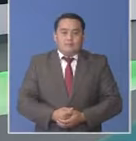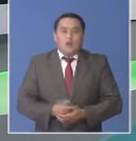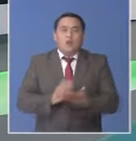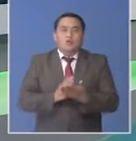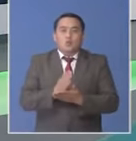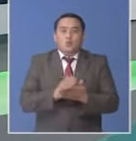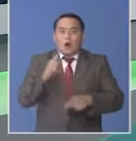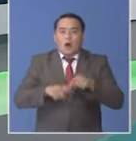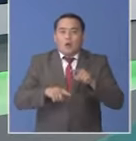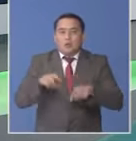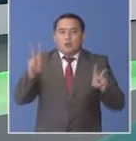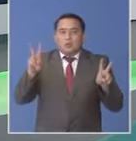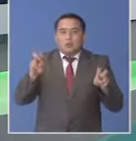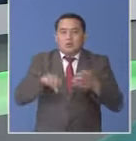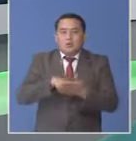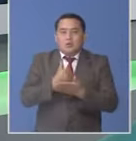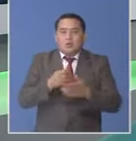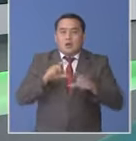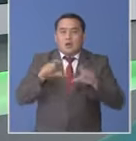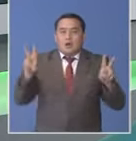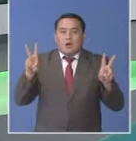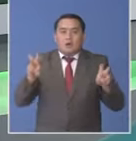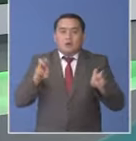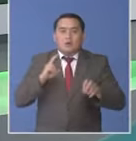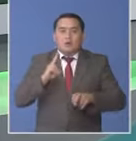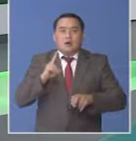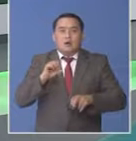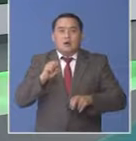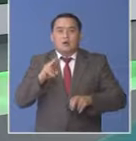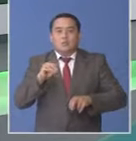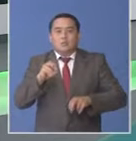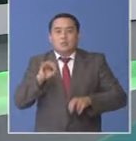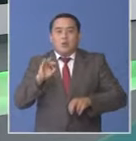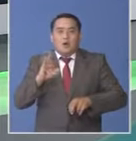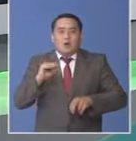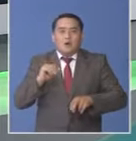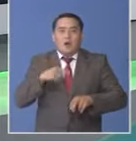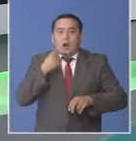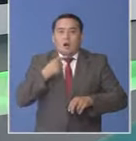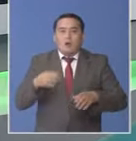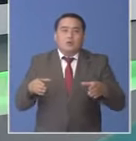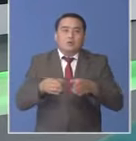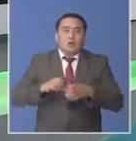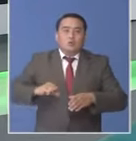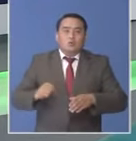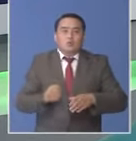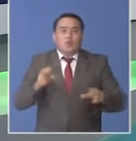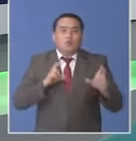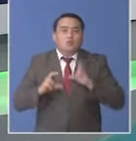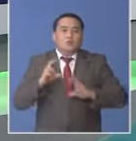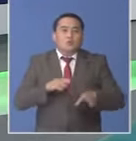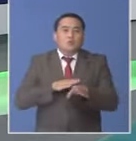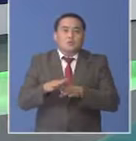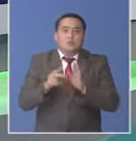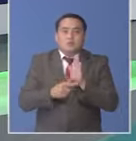«Служу Отечеству» – главный девиз в жизни Калимы Жизылбековой, говорят ее коллеги, друзья, а также студенты. Сегодня ветерану труда